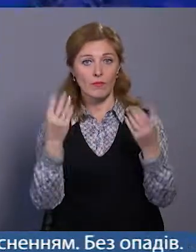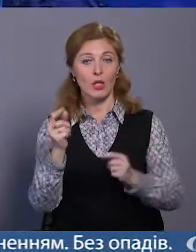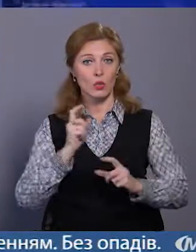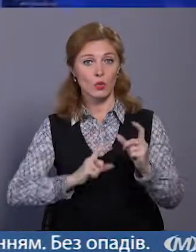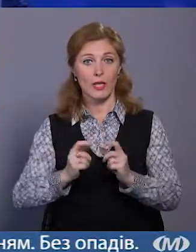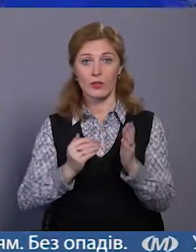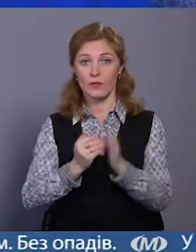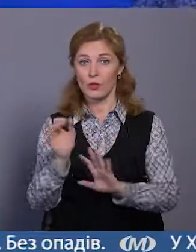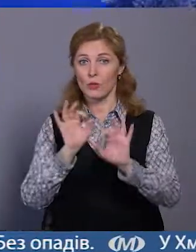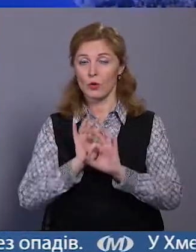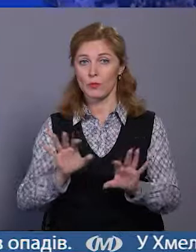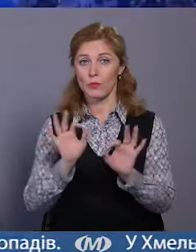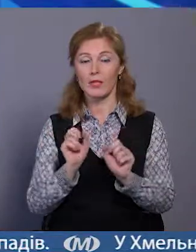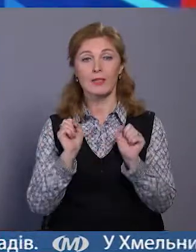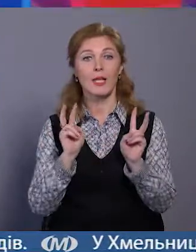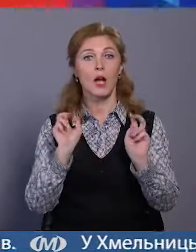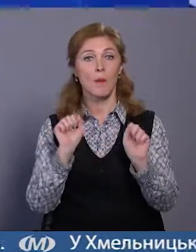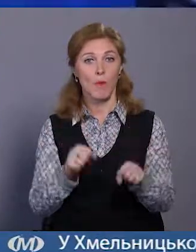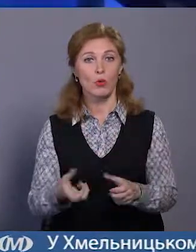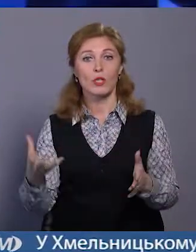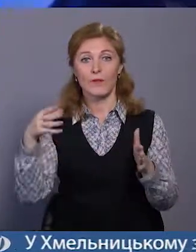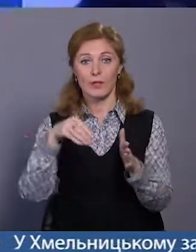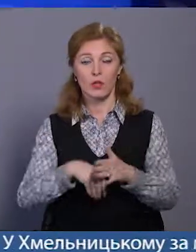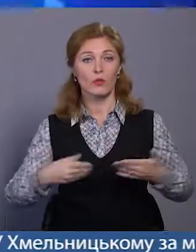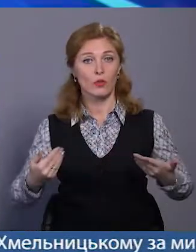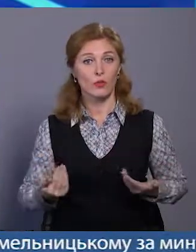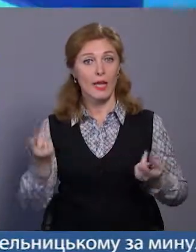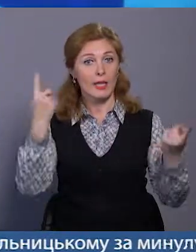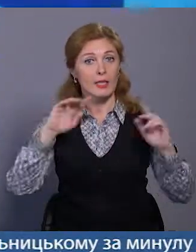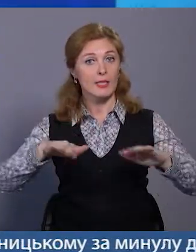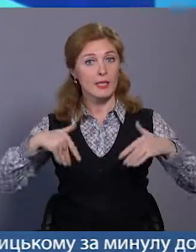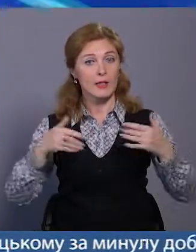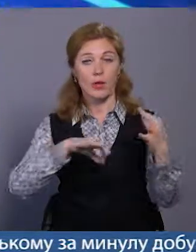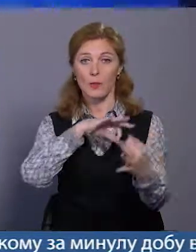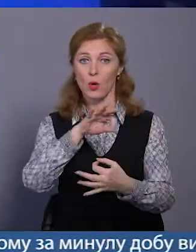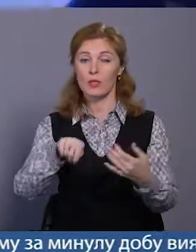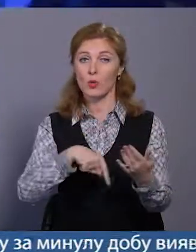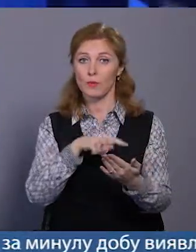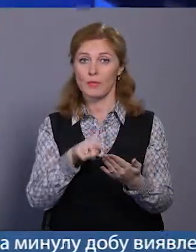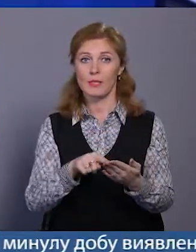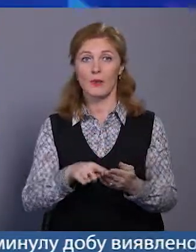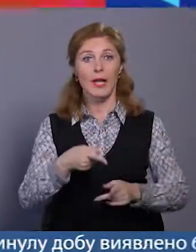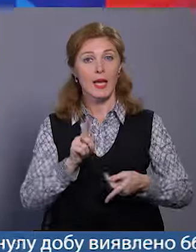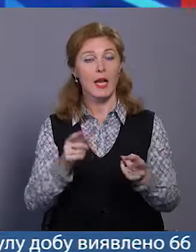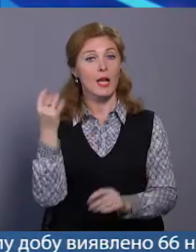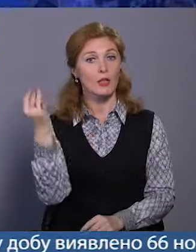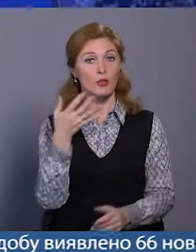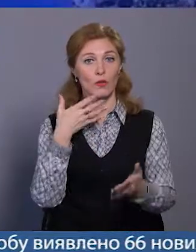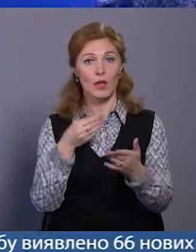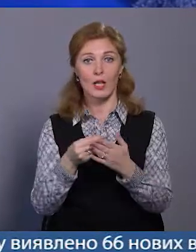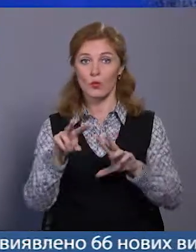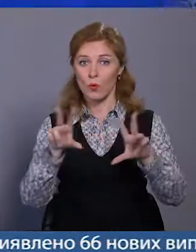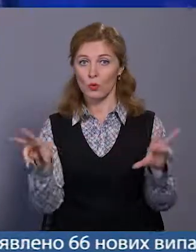вишів розповідатимуть, як можна втілювати у життя ініціативи та проєкти у місті. Реальні історії власного